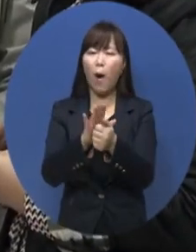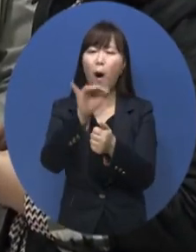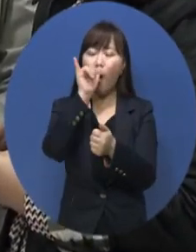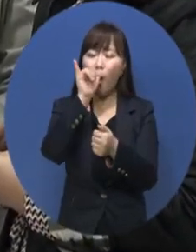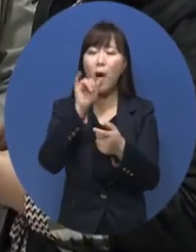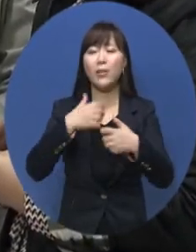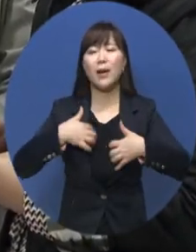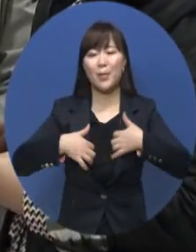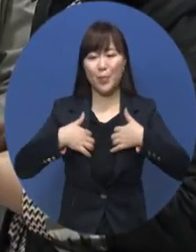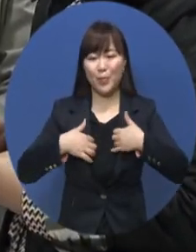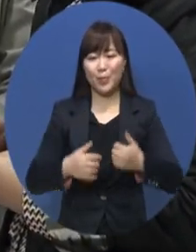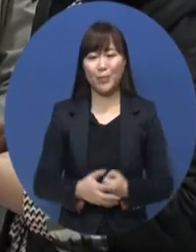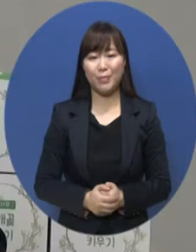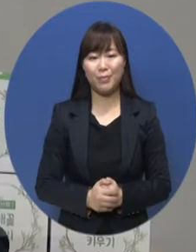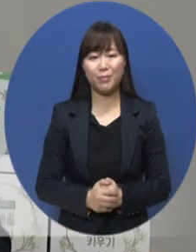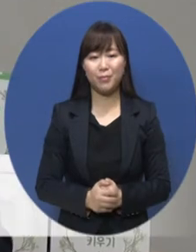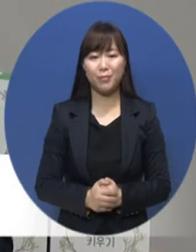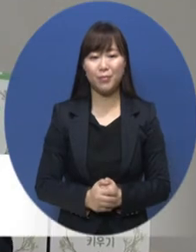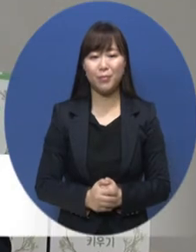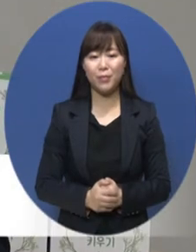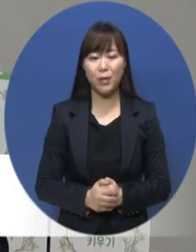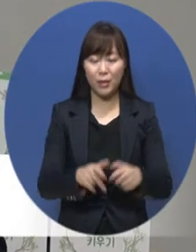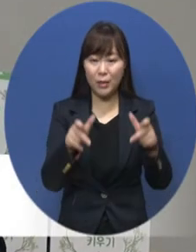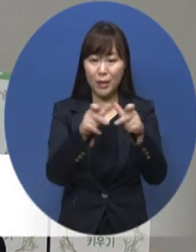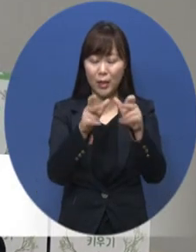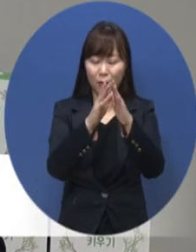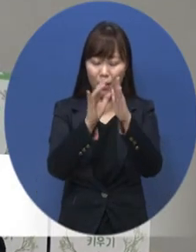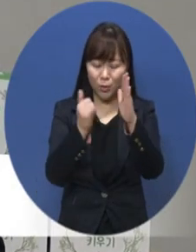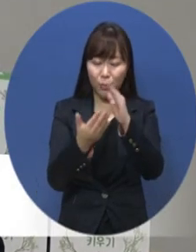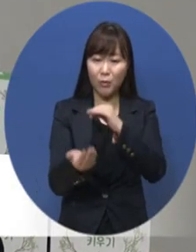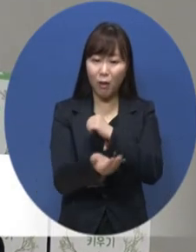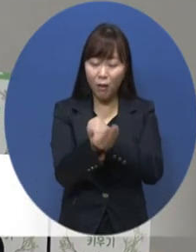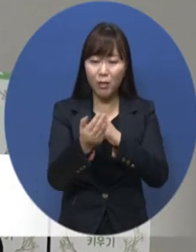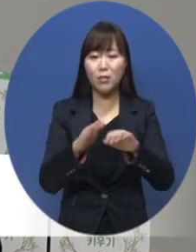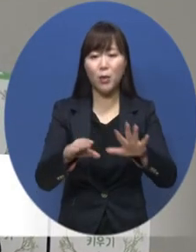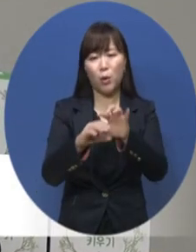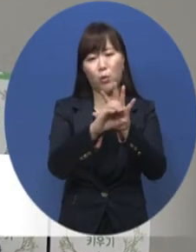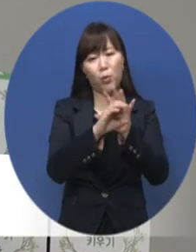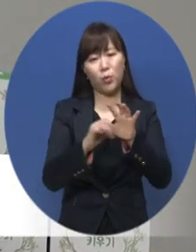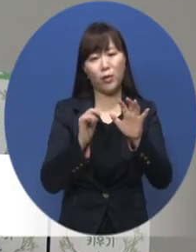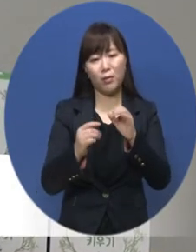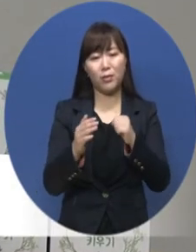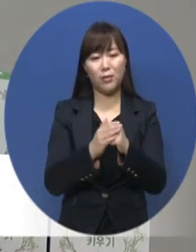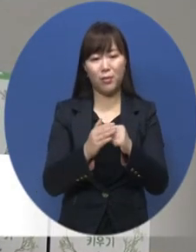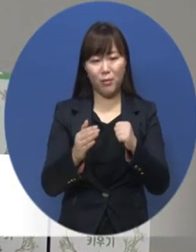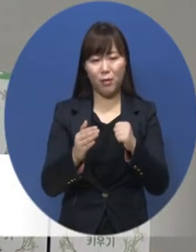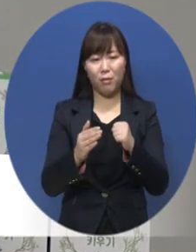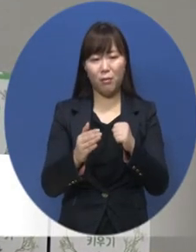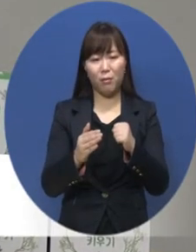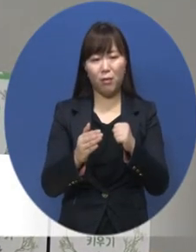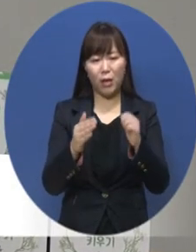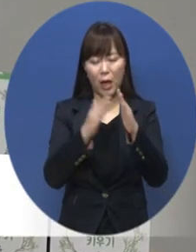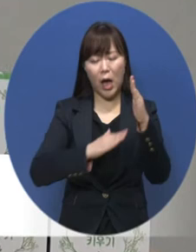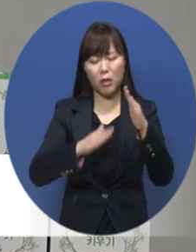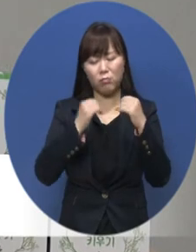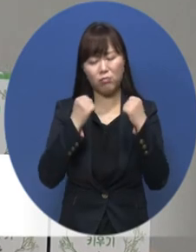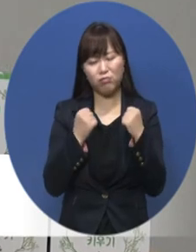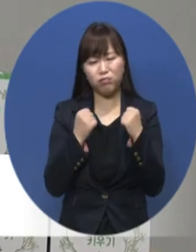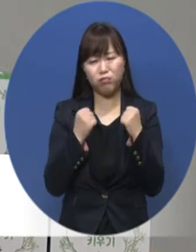것을 기뻐했습니다. 장애인 가족분들이 지금 코로나19로 인해서 가정에